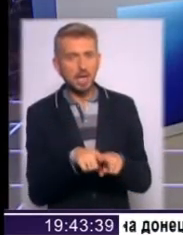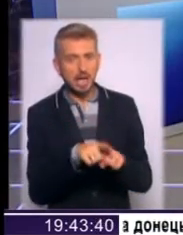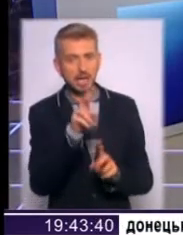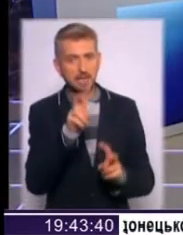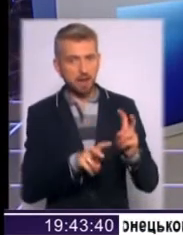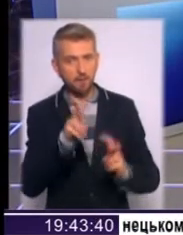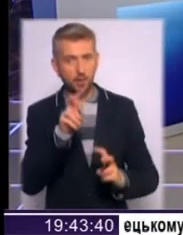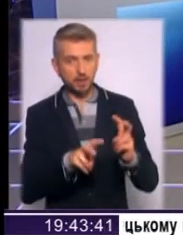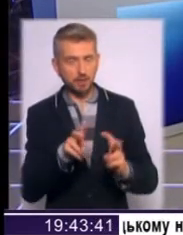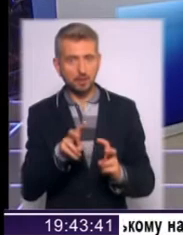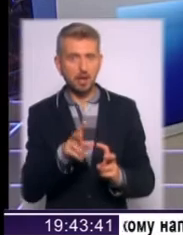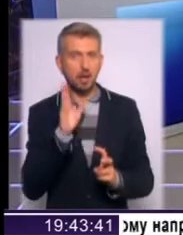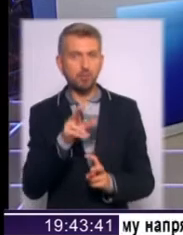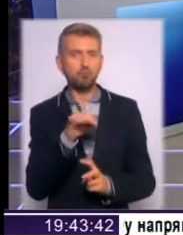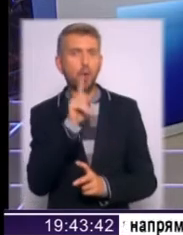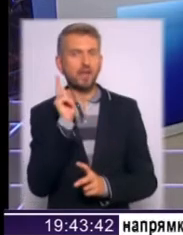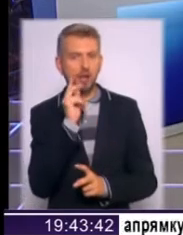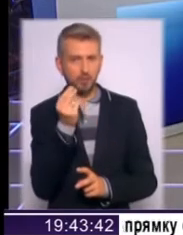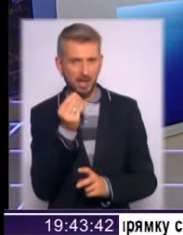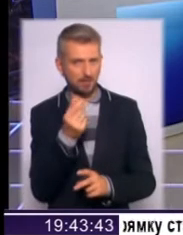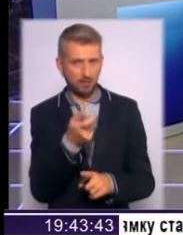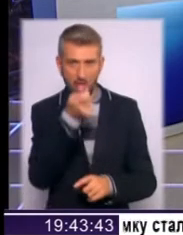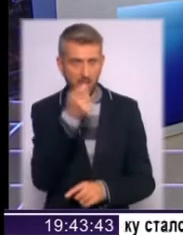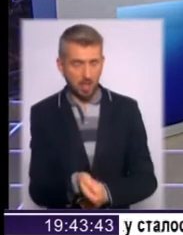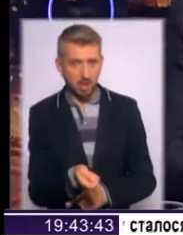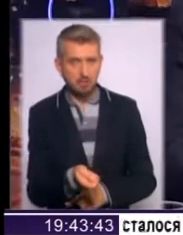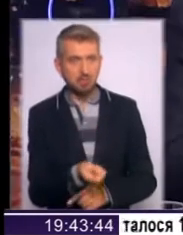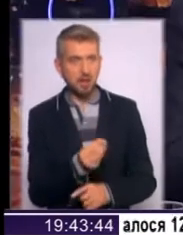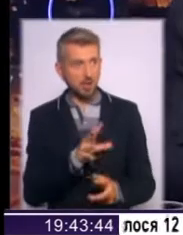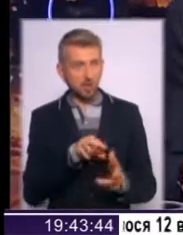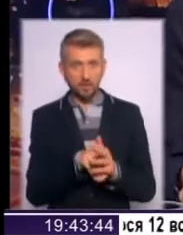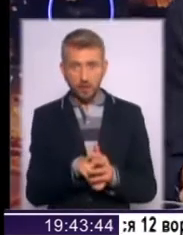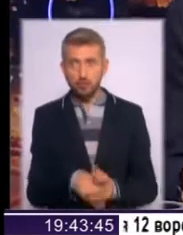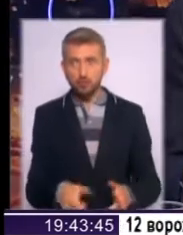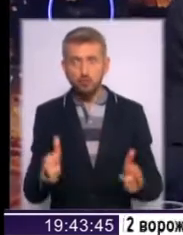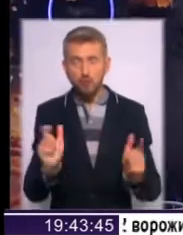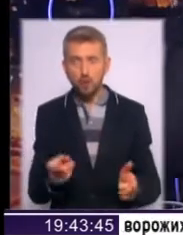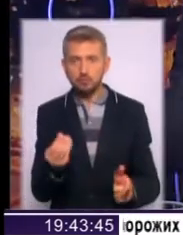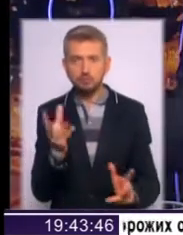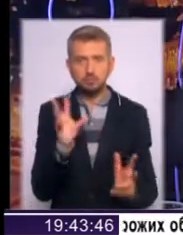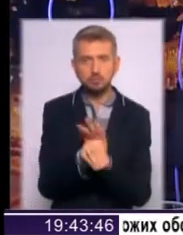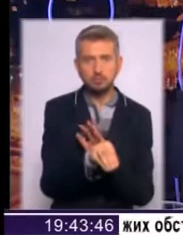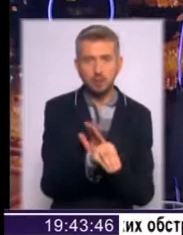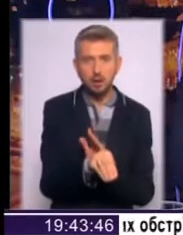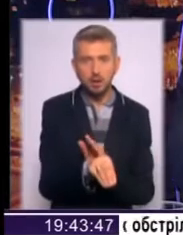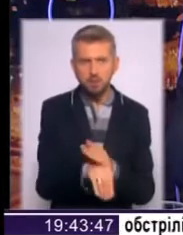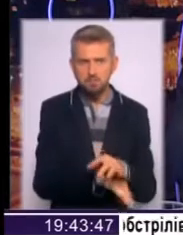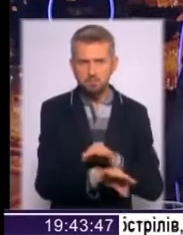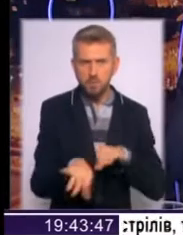заводів йдуть по зеленому тарифу, то дуже низькі, інвестор заходив би, це довгостроковий проєкт, і він би нормально